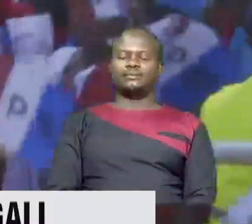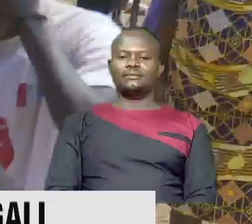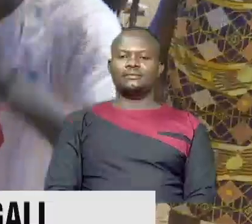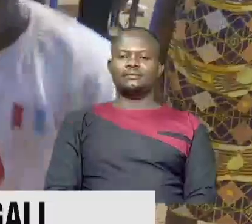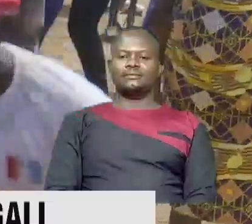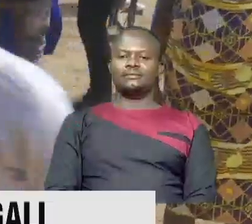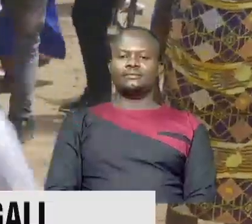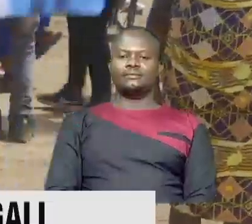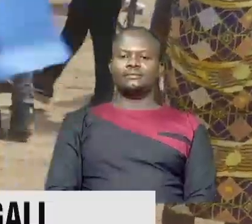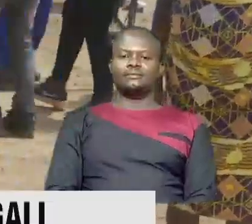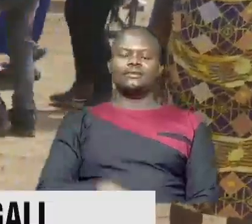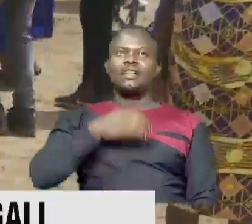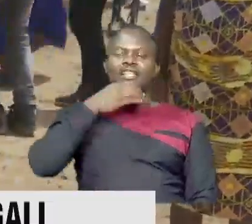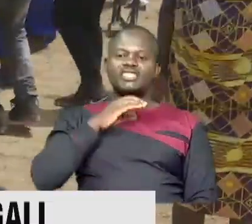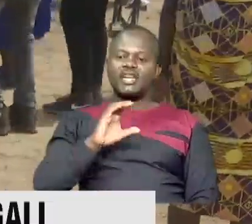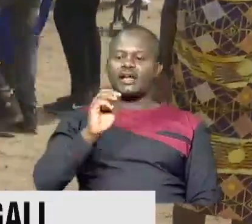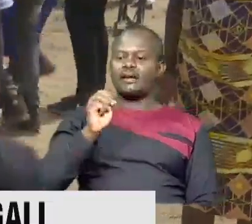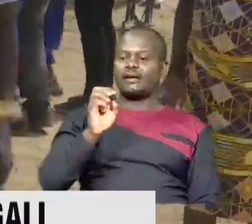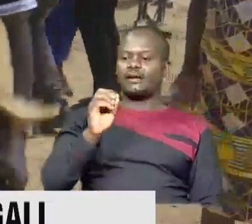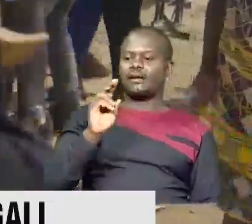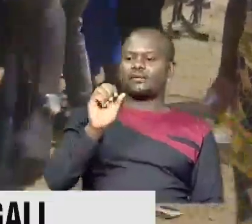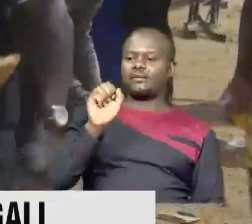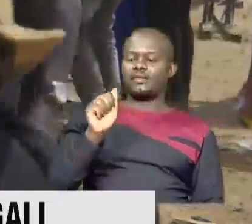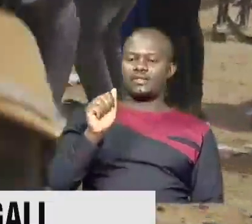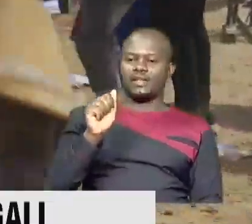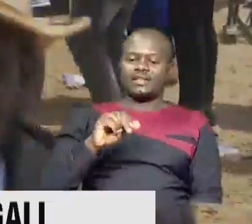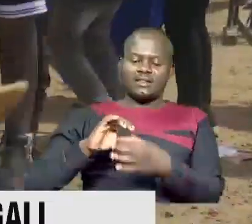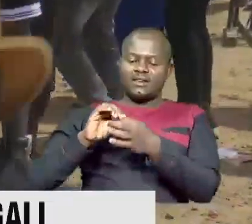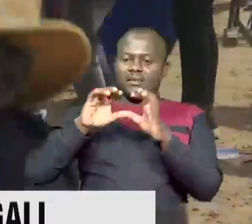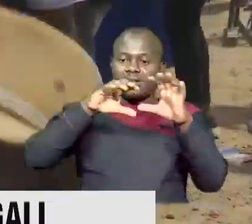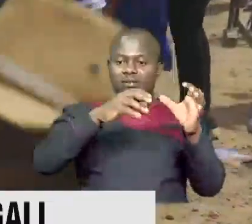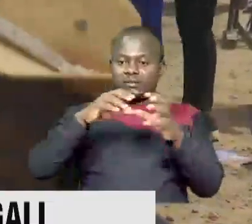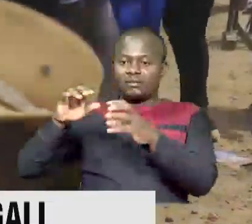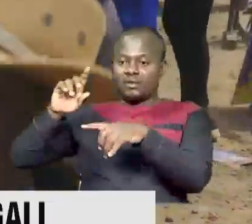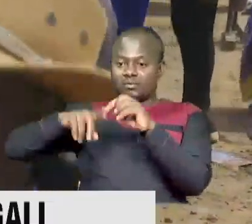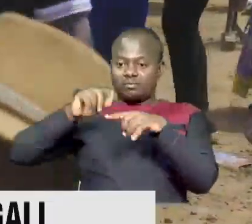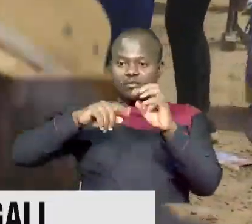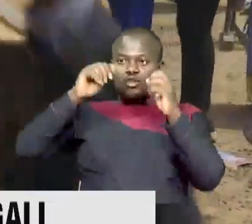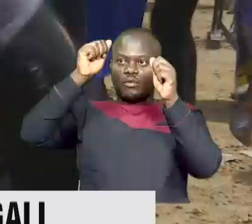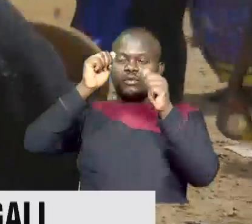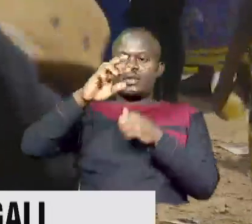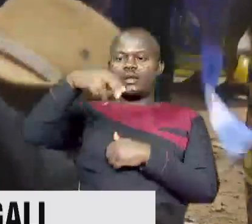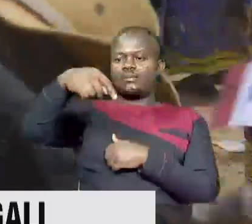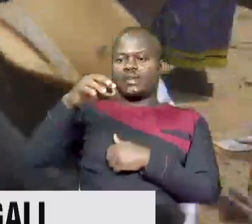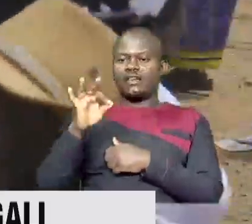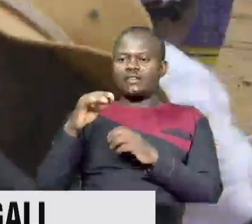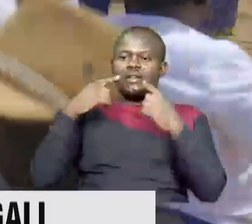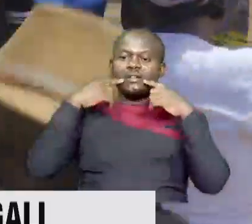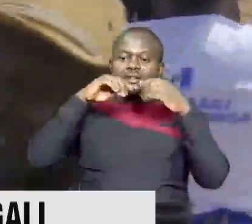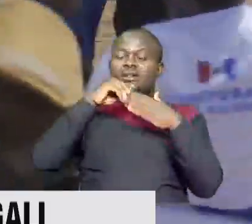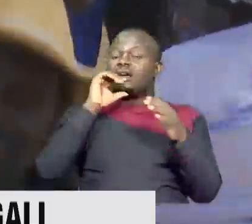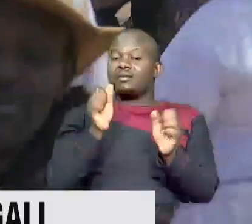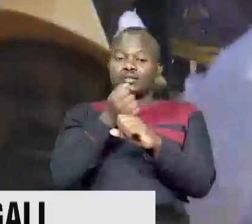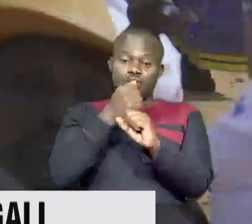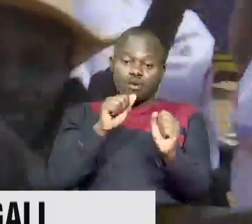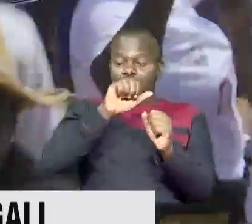Sheikh Musa Fazil Harerimana ukurisha KPDI yifatanyije n'indi mitwe ya politiki kwamamaza umukandida wa FPR yavuze ko bitashoboka ko bagira